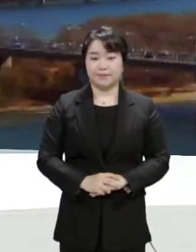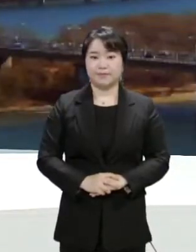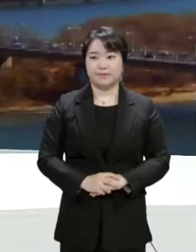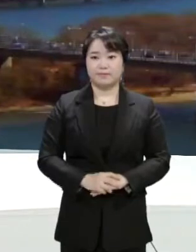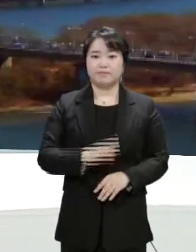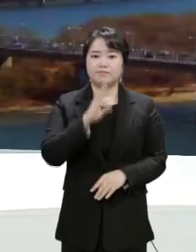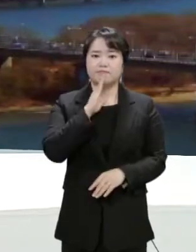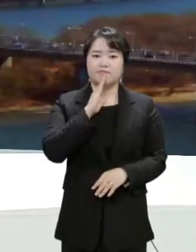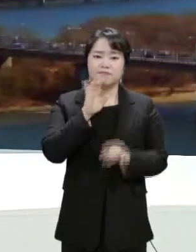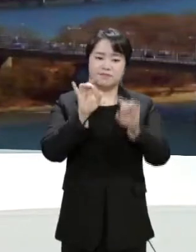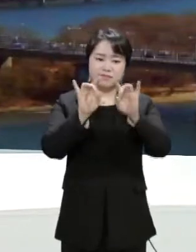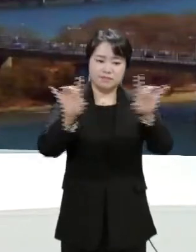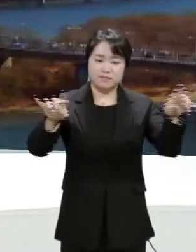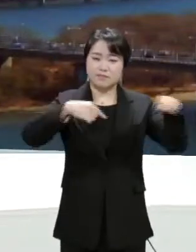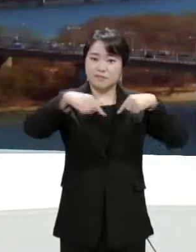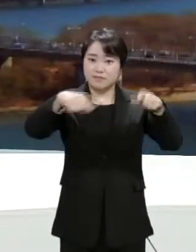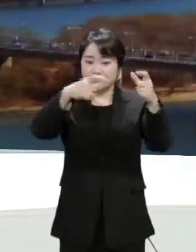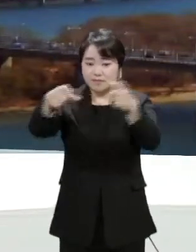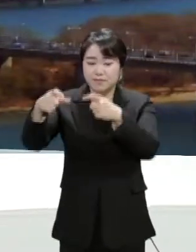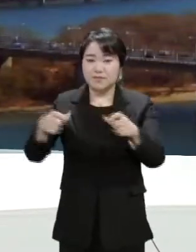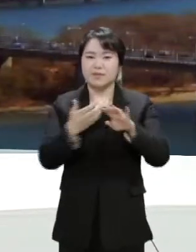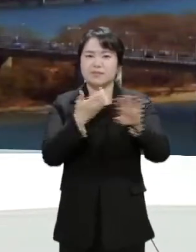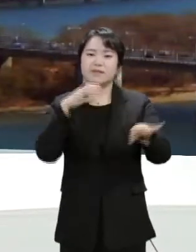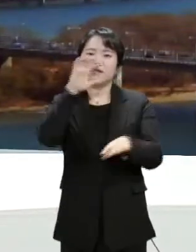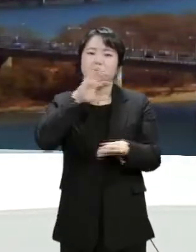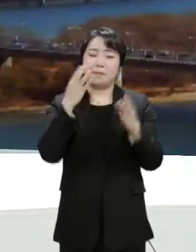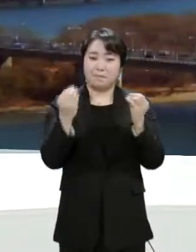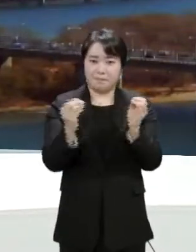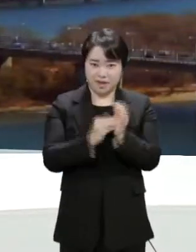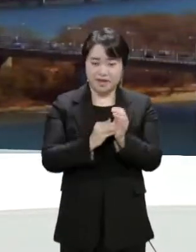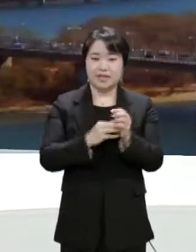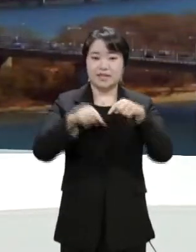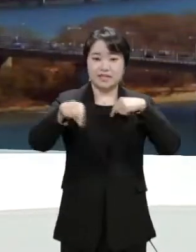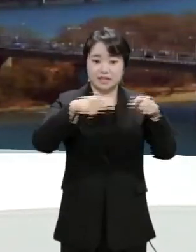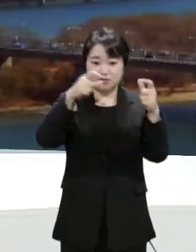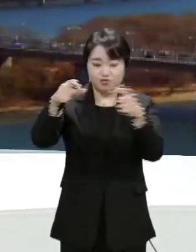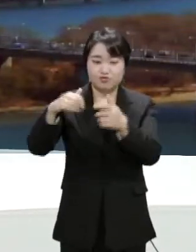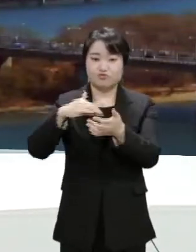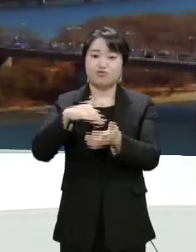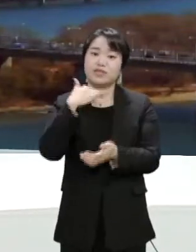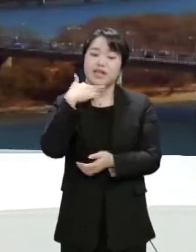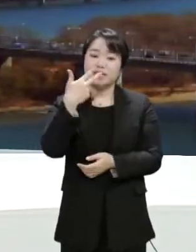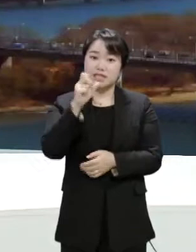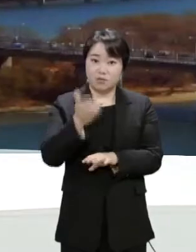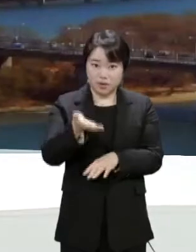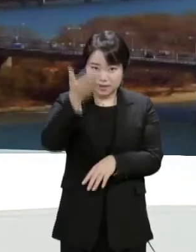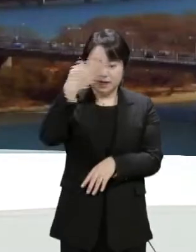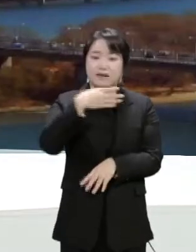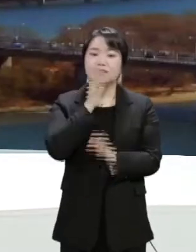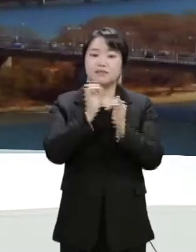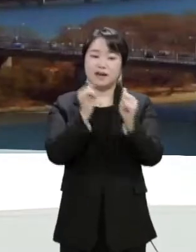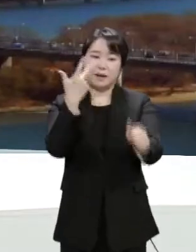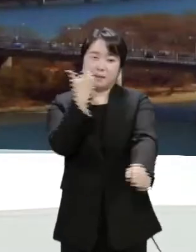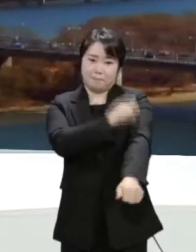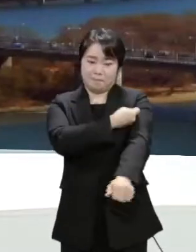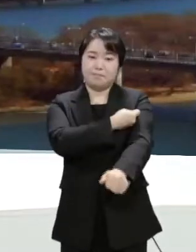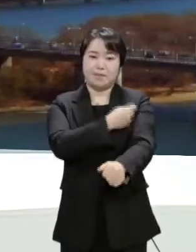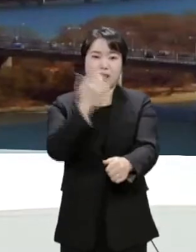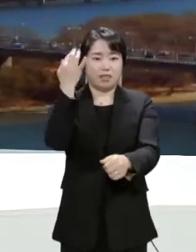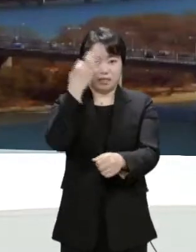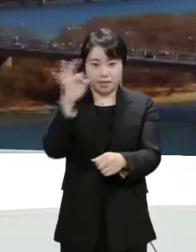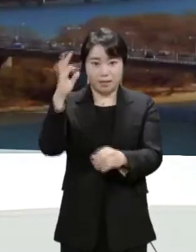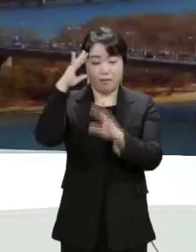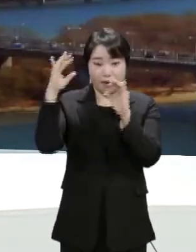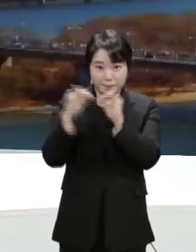네, 이렇게 자치구별로 백신 접종 모의 훈련을 마쳤고 자치구에서는 75세 이상 노인을 대상으로 백신 접종 동의를